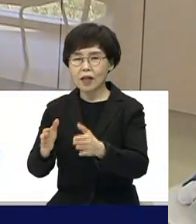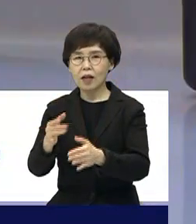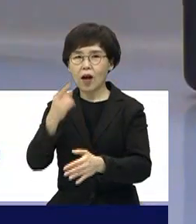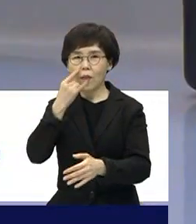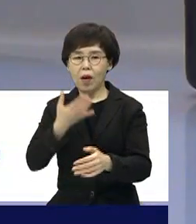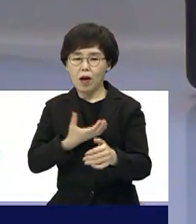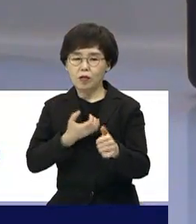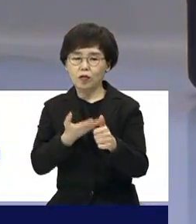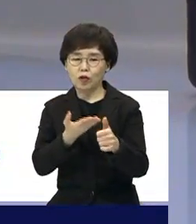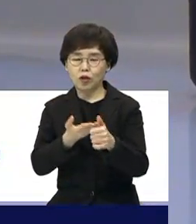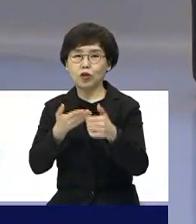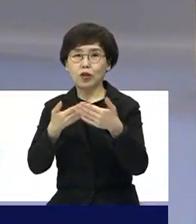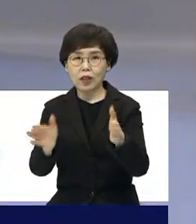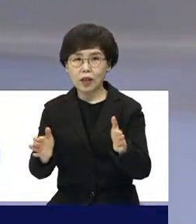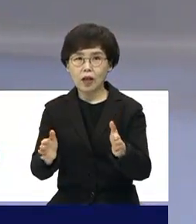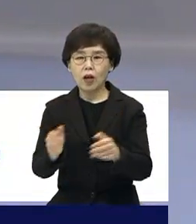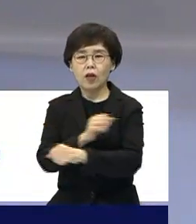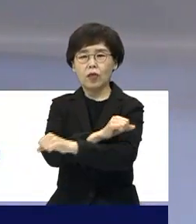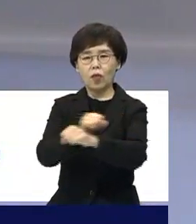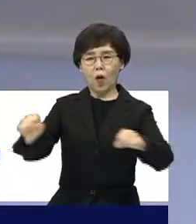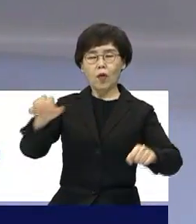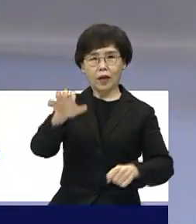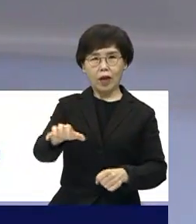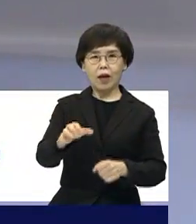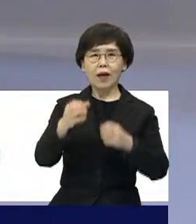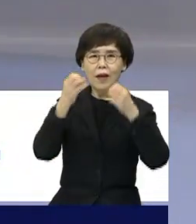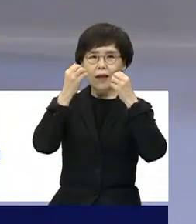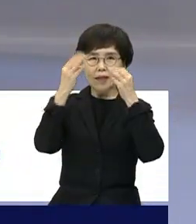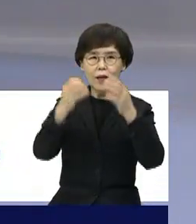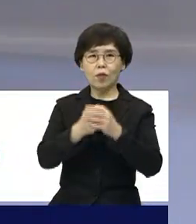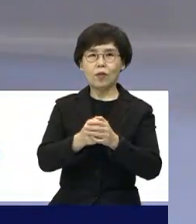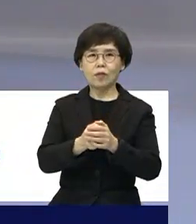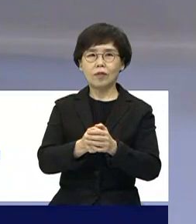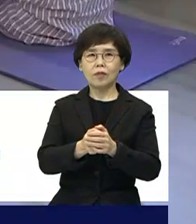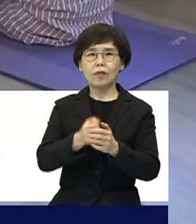모유수유실 등을 넉넉한 공간과 최신 설비로 꾸몄습니다.